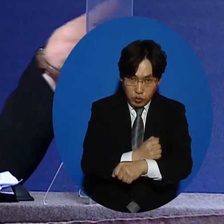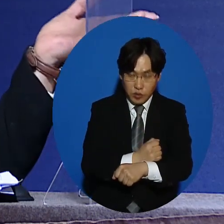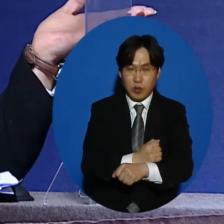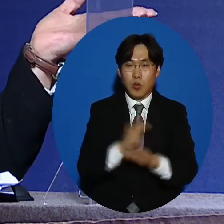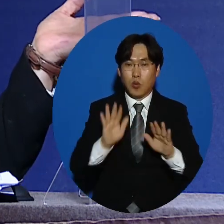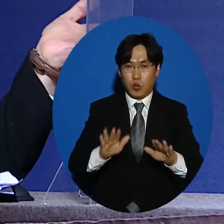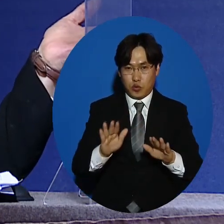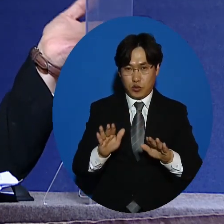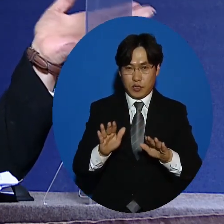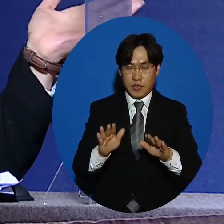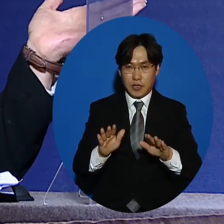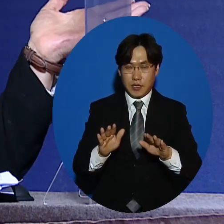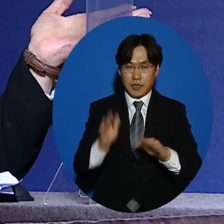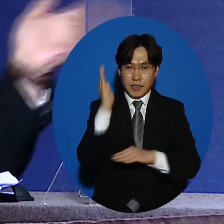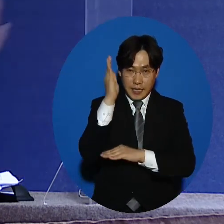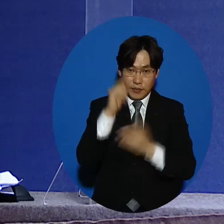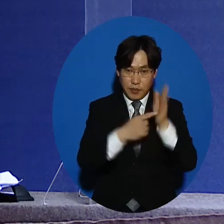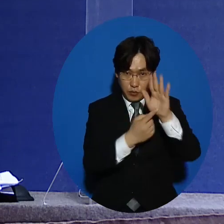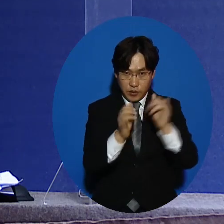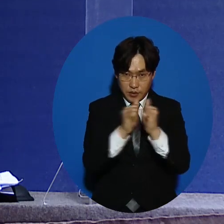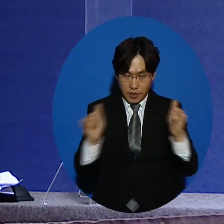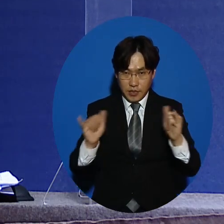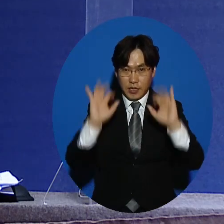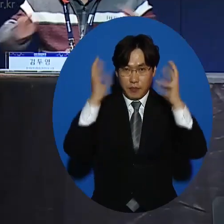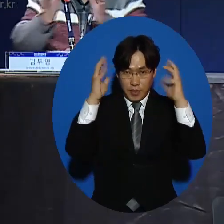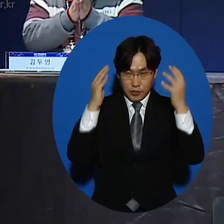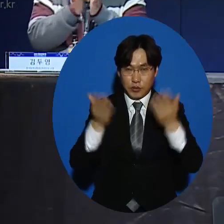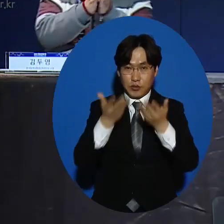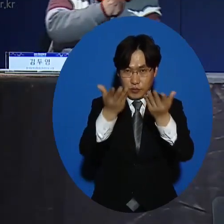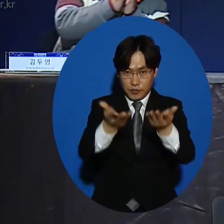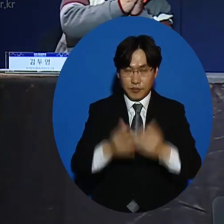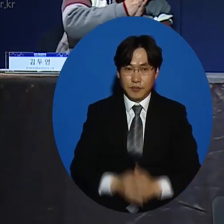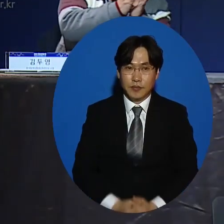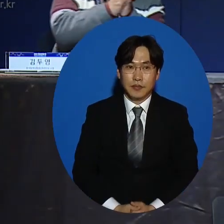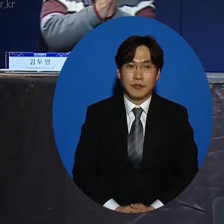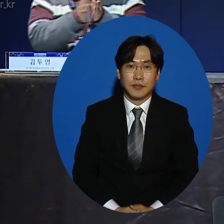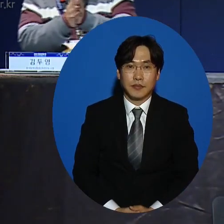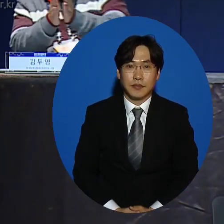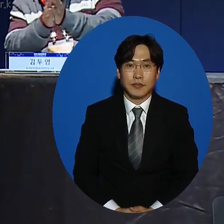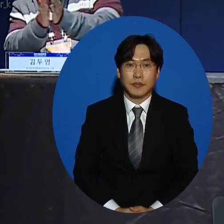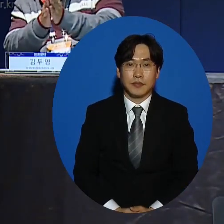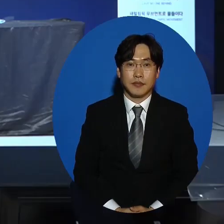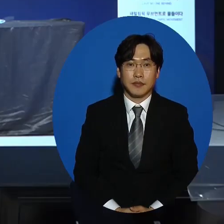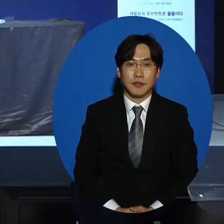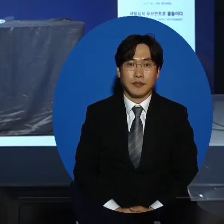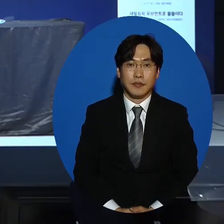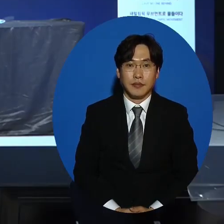마지막으로 오늘 수고해 주신 분들께 박수 한번 쳐드리면서 이 시간 마치겠습니다. 고맙습니다.